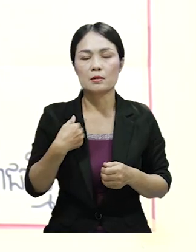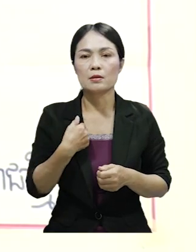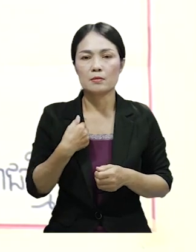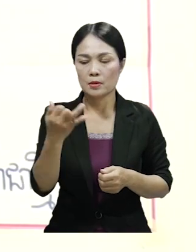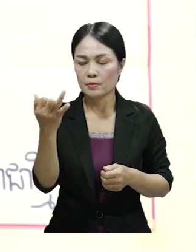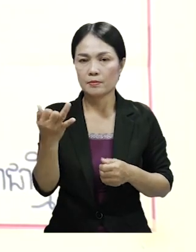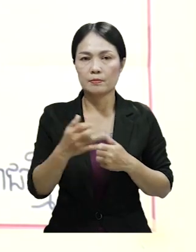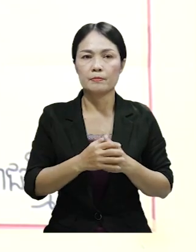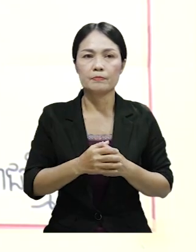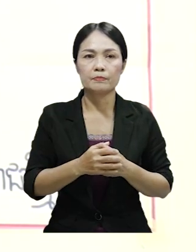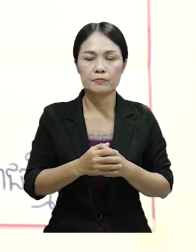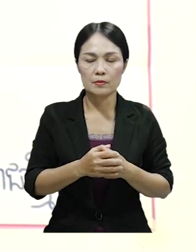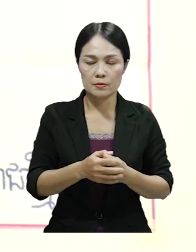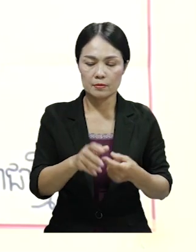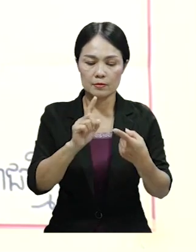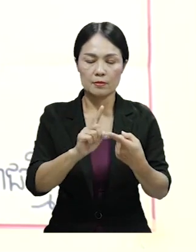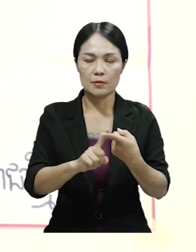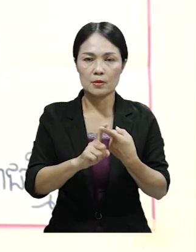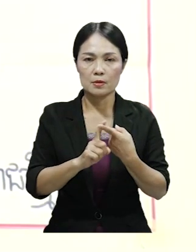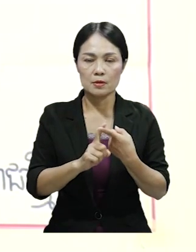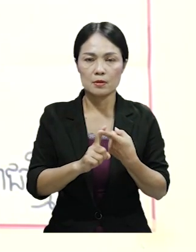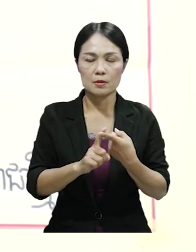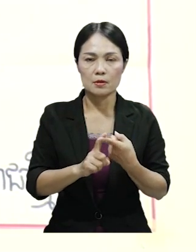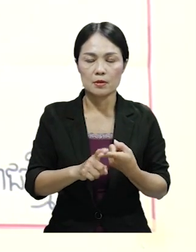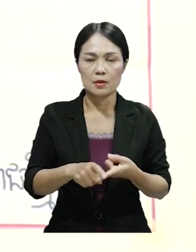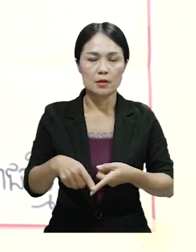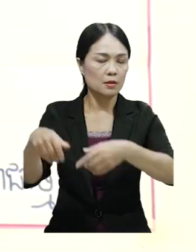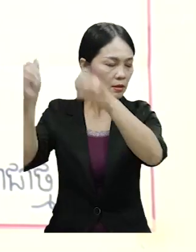7 គឺទី 1